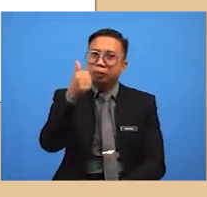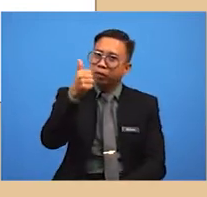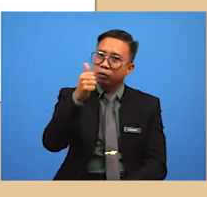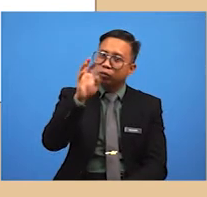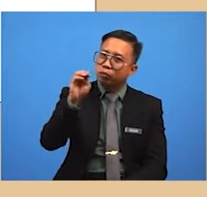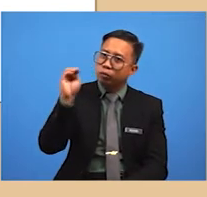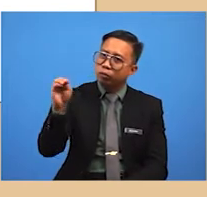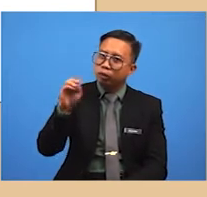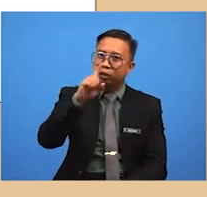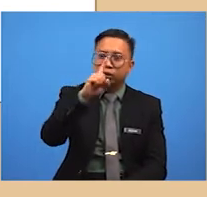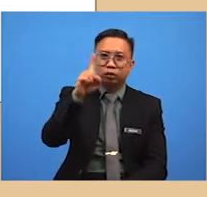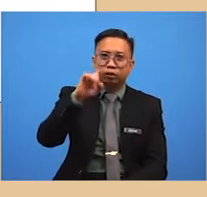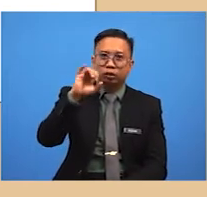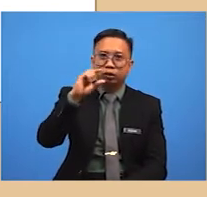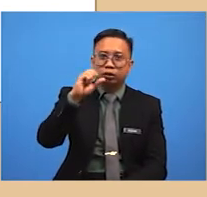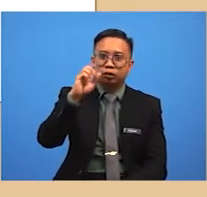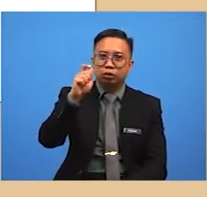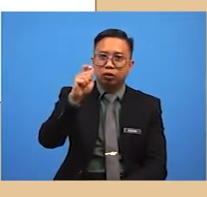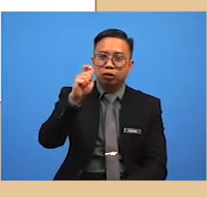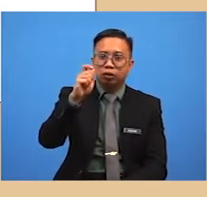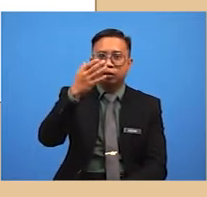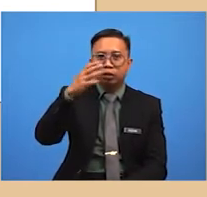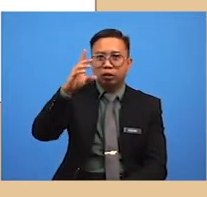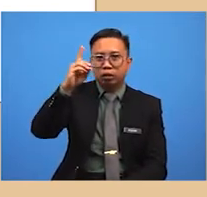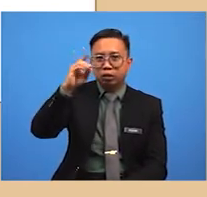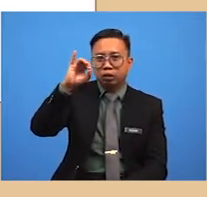Bagus, murid-murid. Zygote diploid.